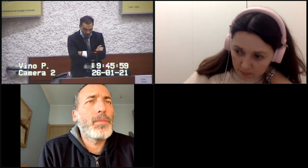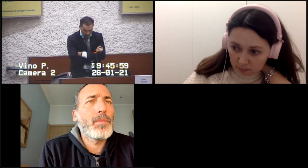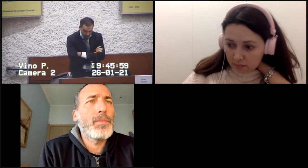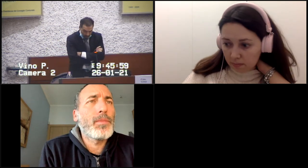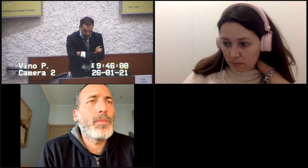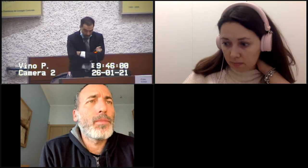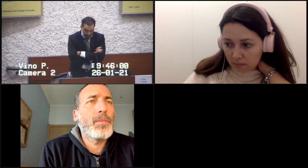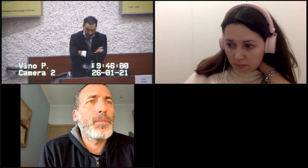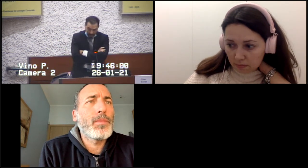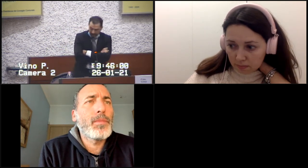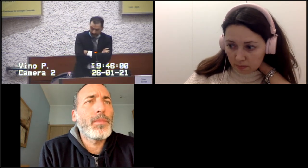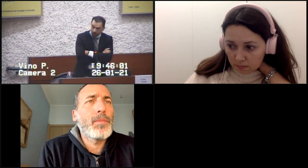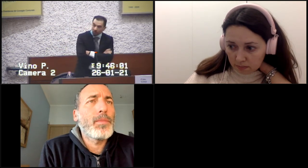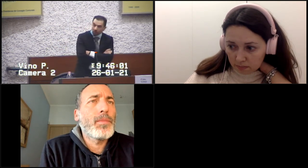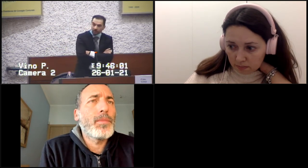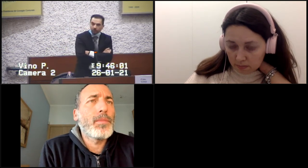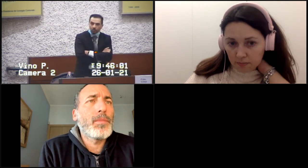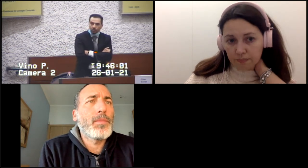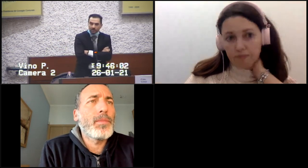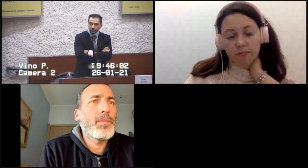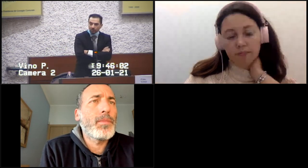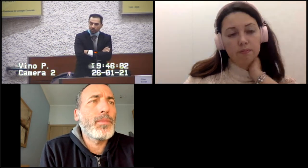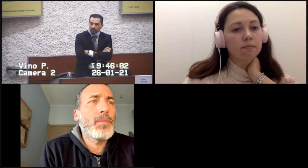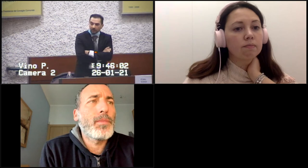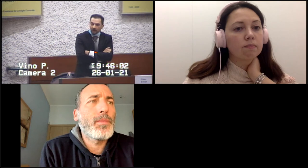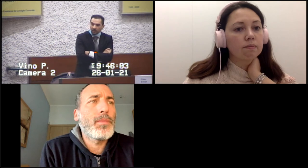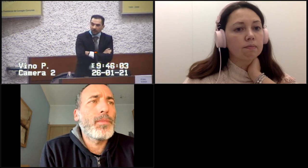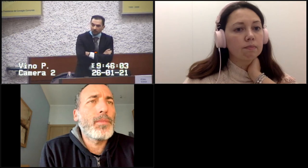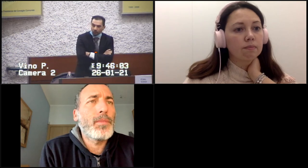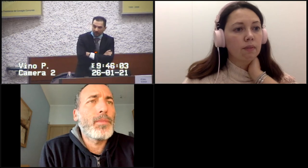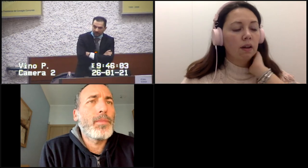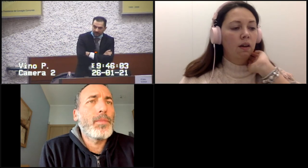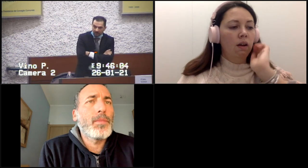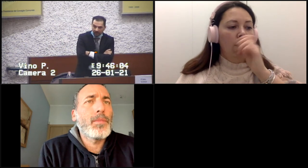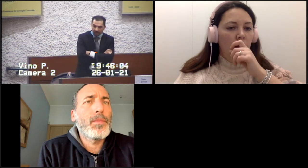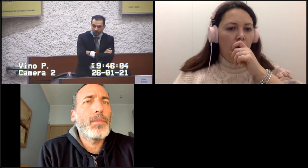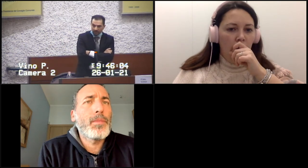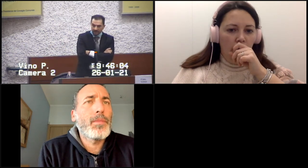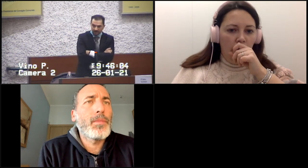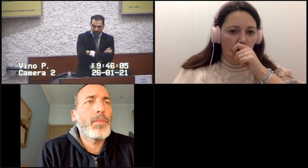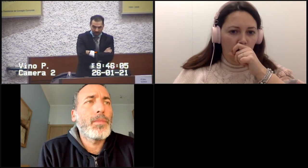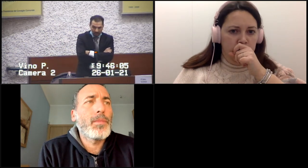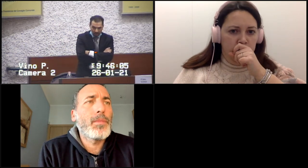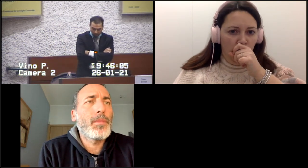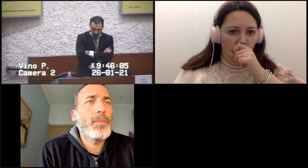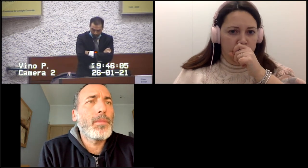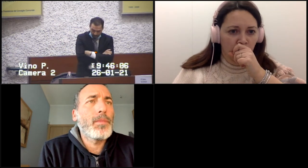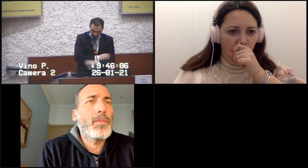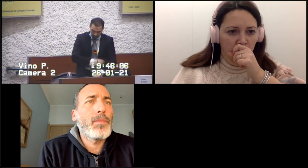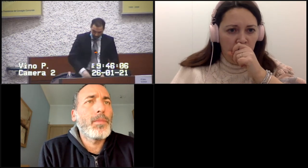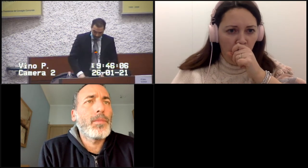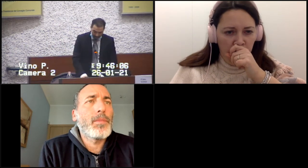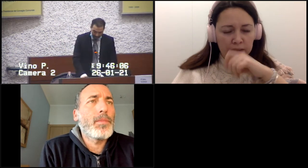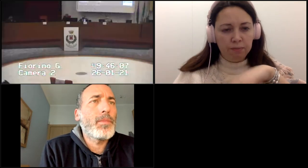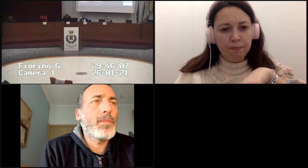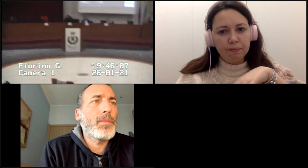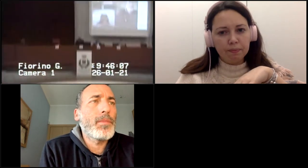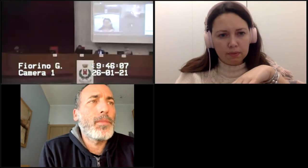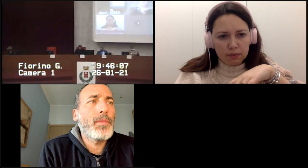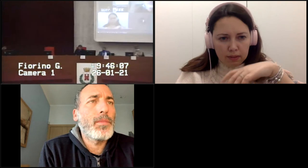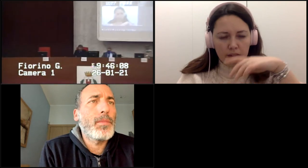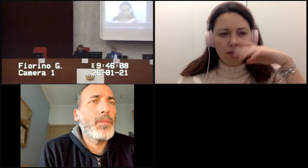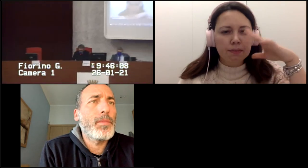la Regione Lombardia. Detto questo, il voto della lista civica dei Giovani Sestesi sarà un voto favorevole.